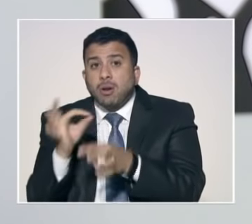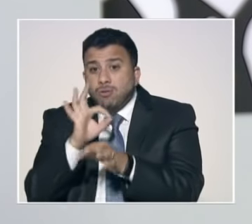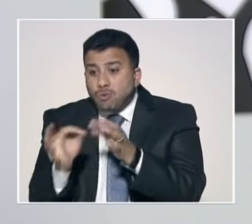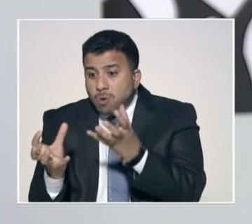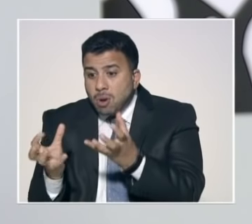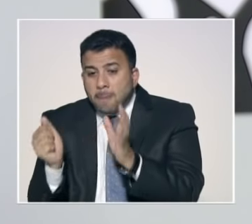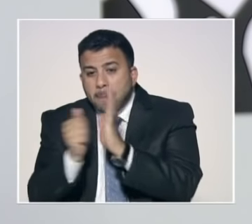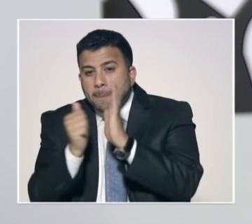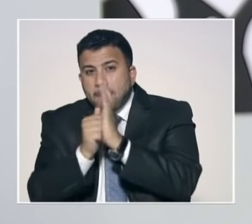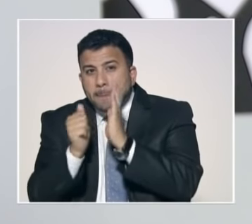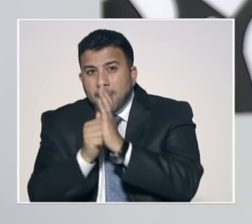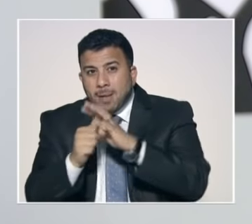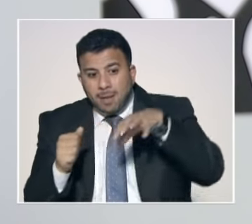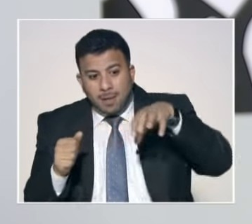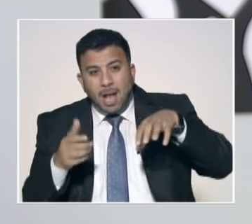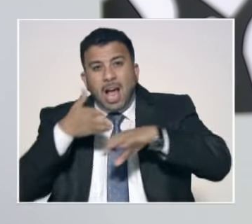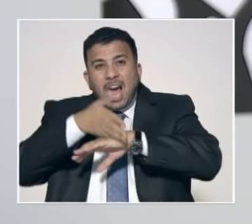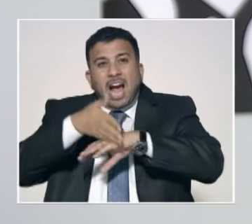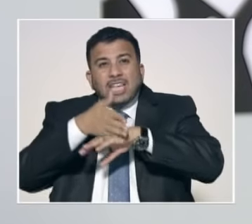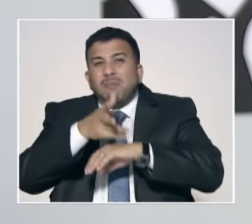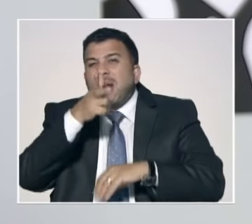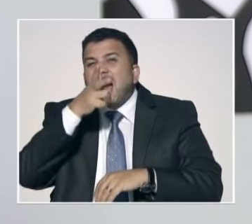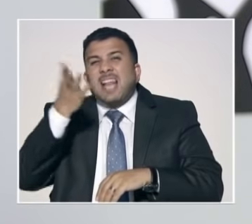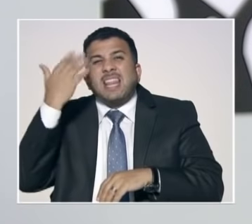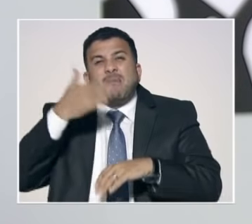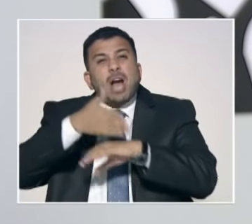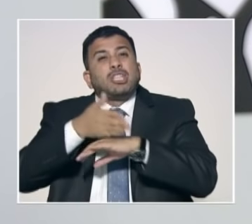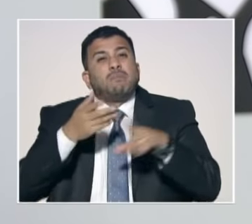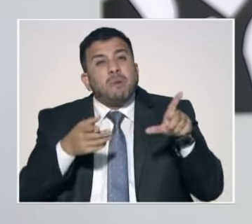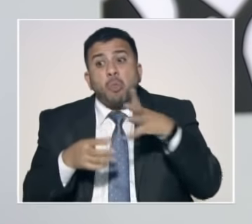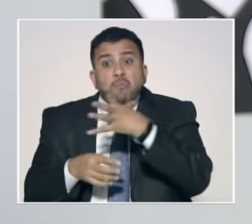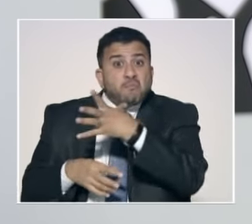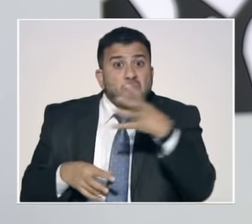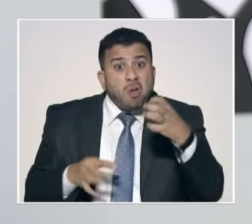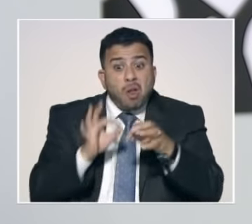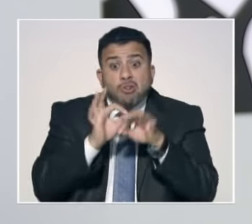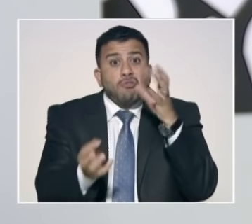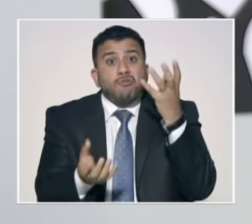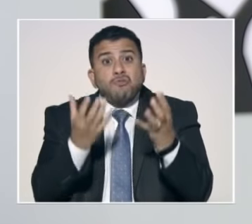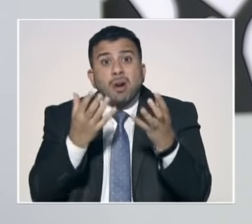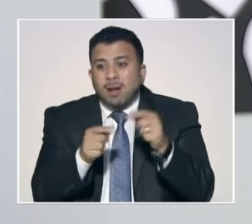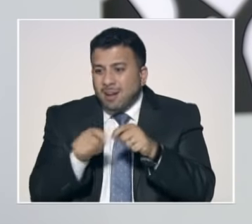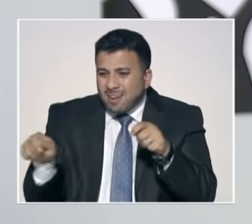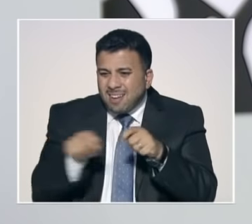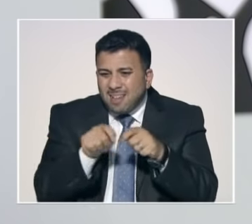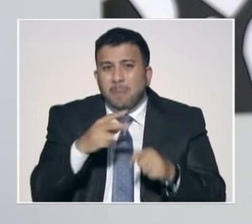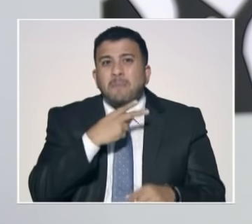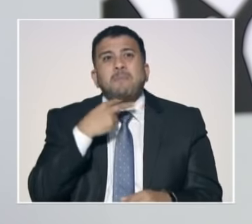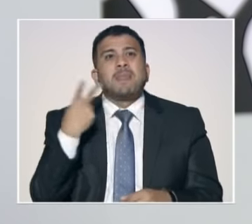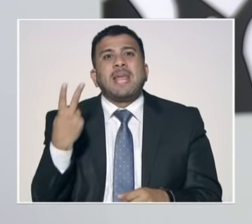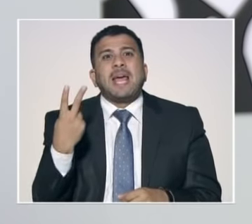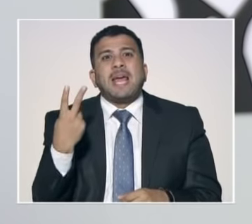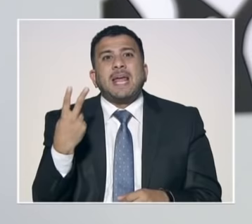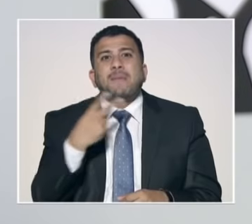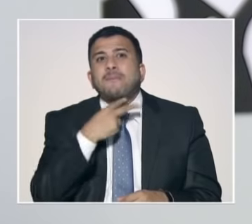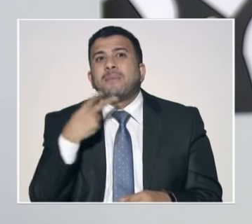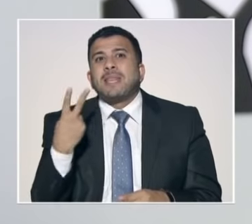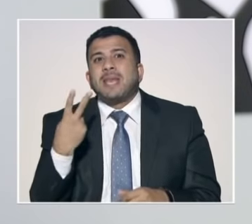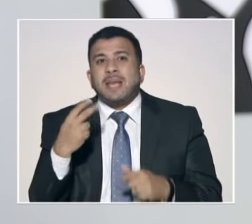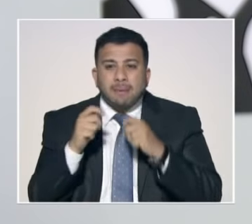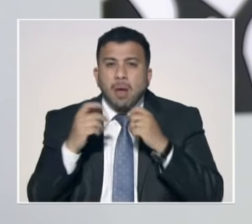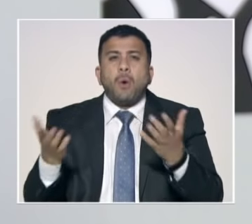بجوار البيوت خاصة البيوت القديمة ذكرت شيء من هذا القبيل، 200 متر هذه قريبة إذا